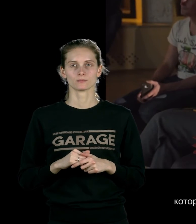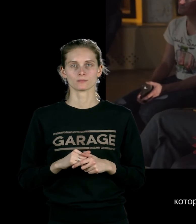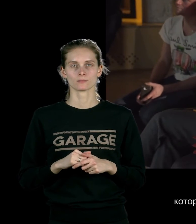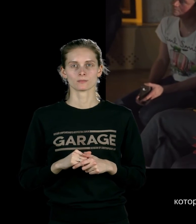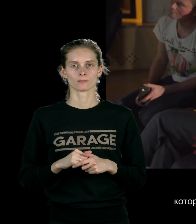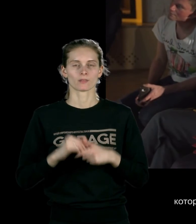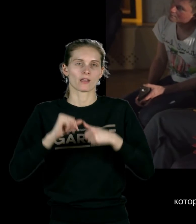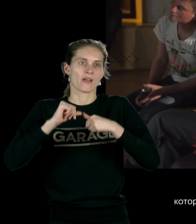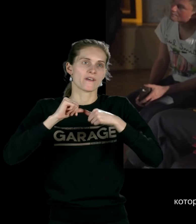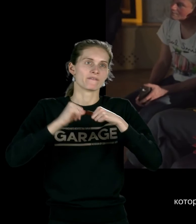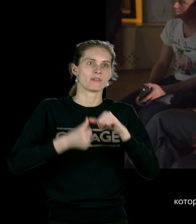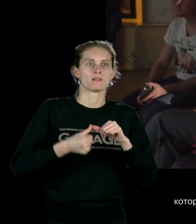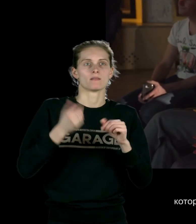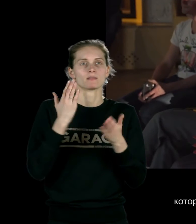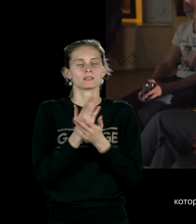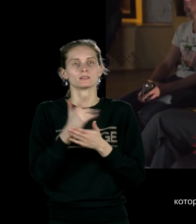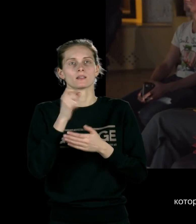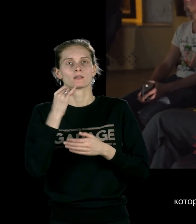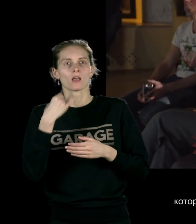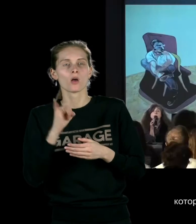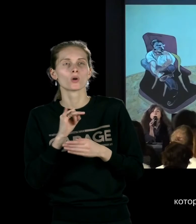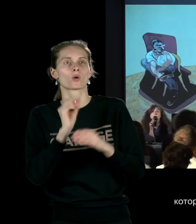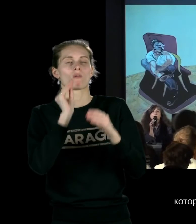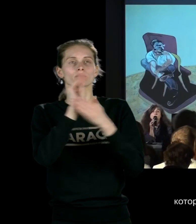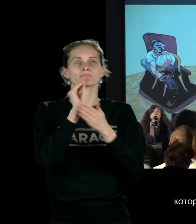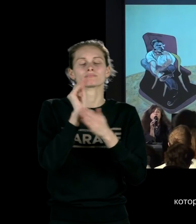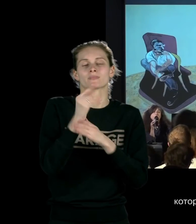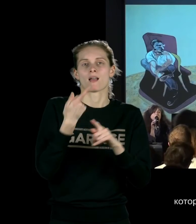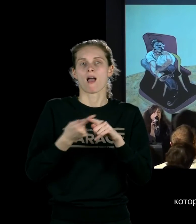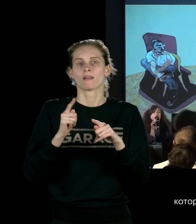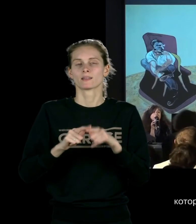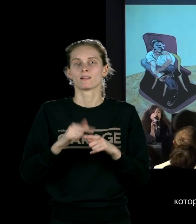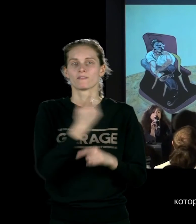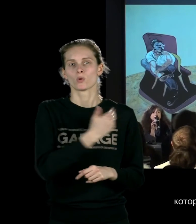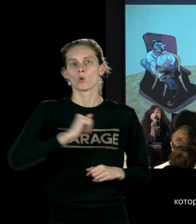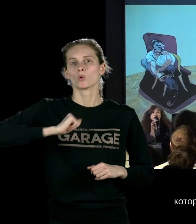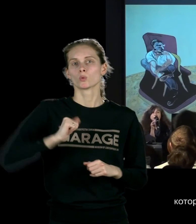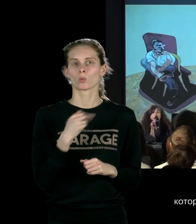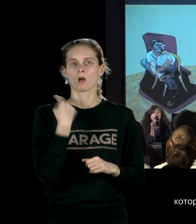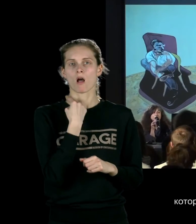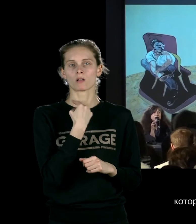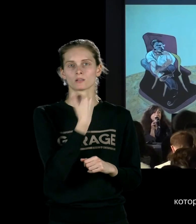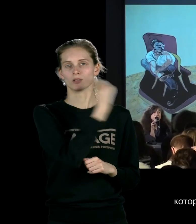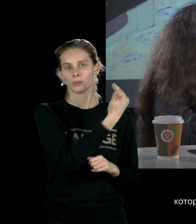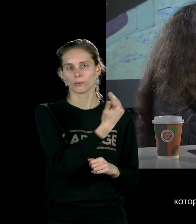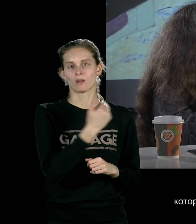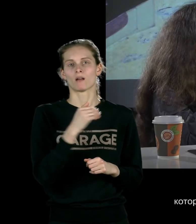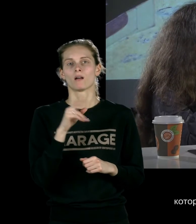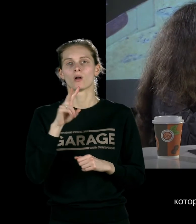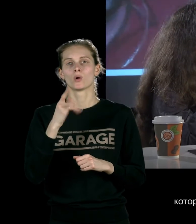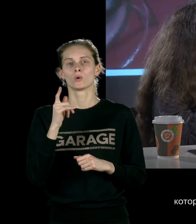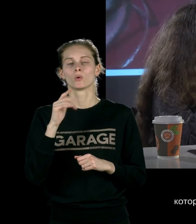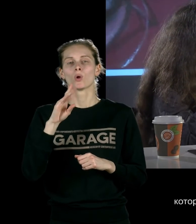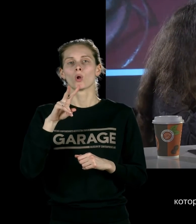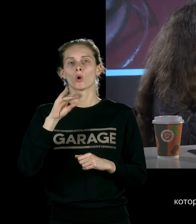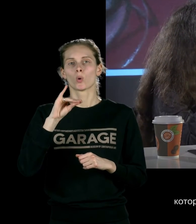постоянная модель, постоянный герой полотен Фрэнсиса Бэкона, это его друг, английский живописец Люсьен Фрейд,